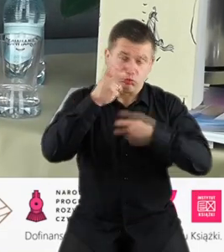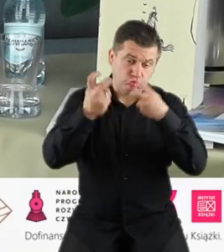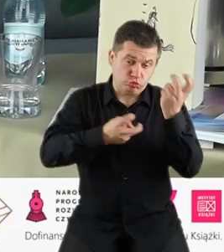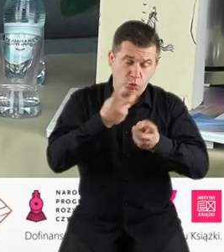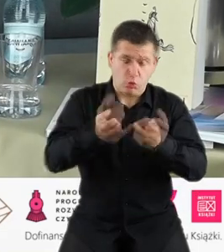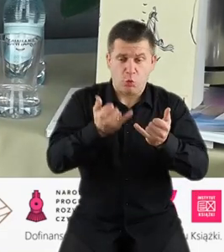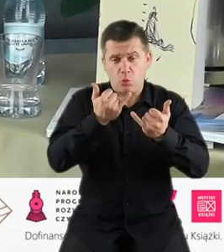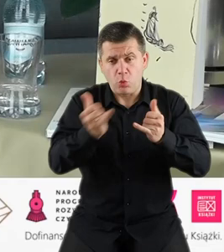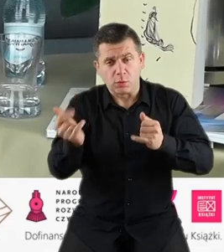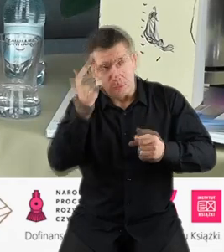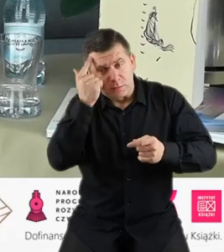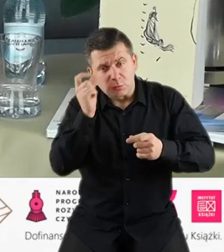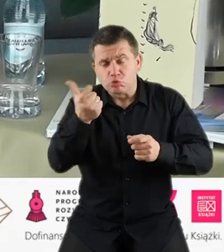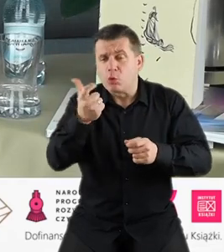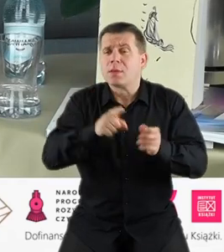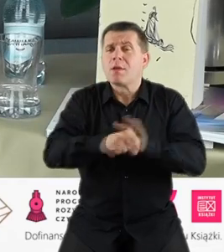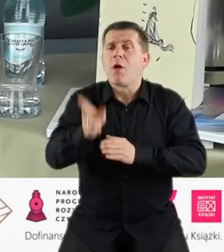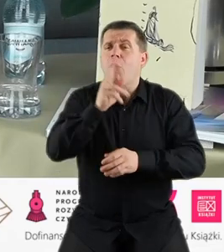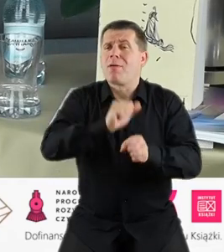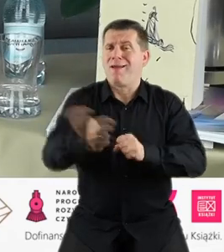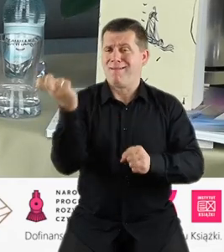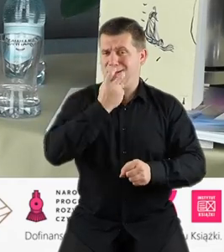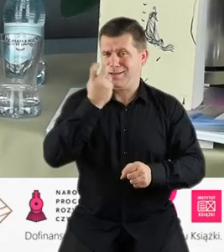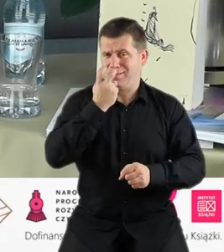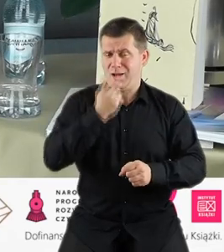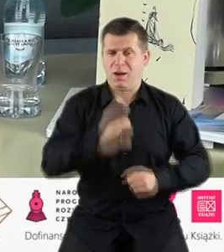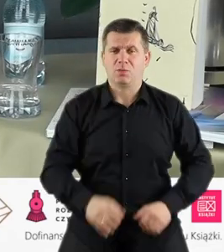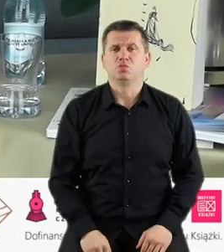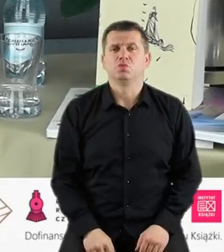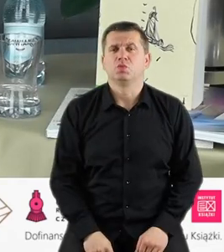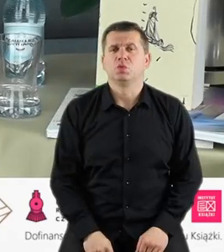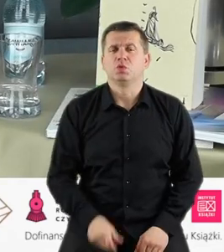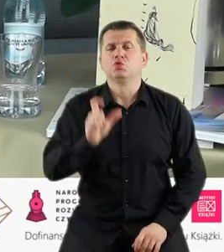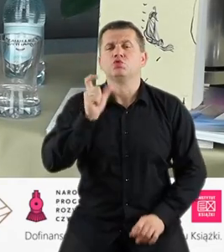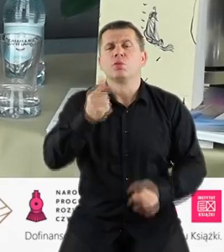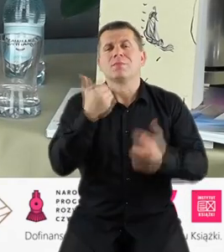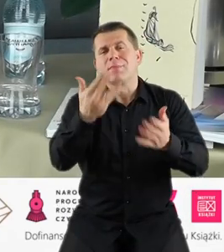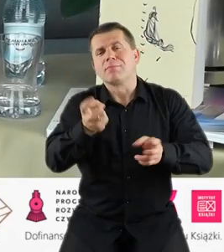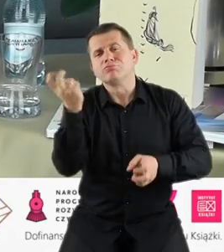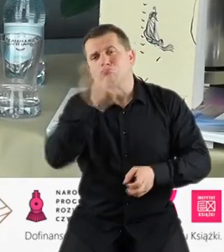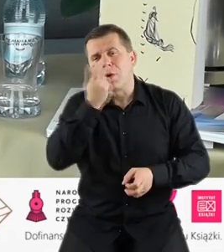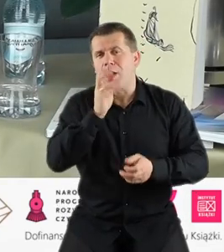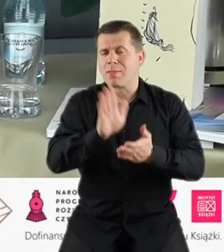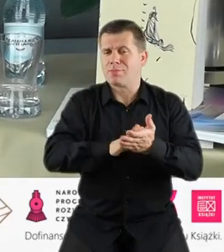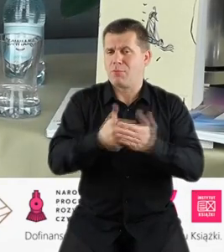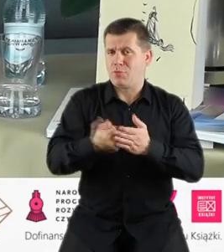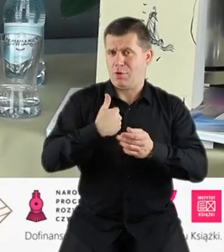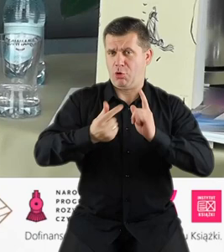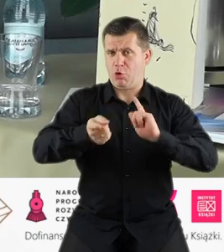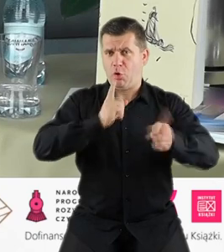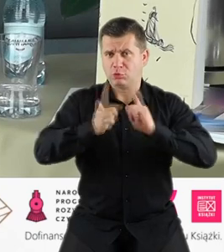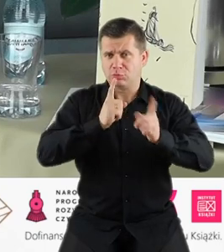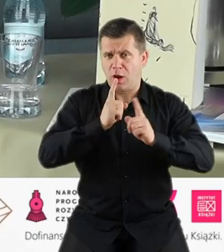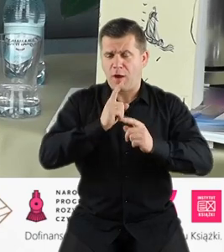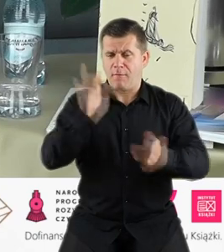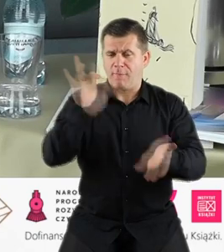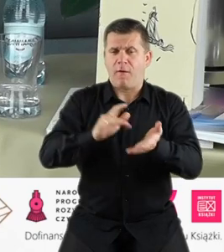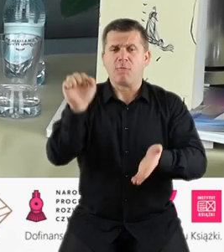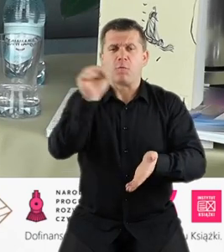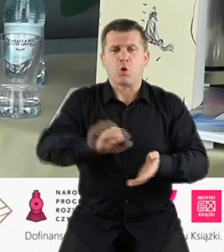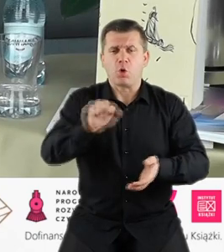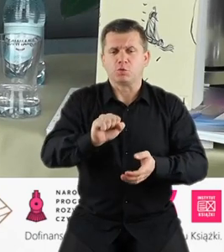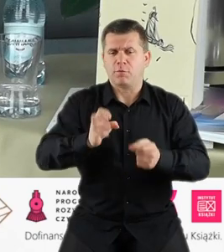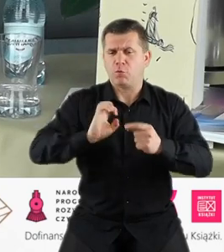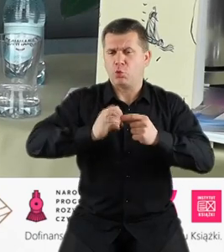różnych wątków, co dla kogo jest interesujące, prawda? Co kogo ciekawi. No właśnie na przykład jak rozmawiałam we Wrocławiu